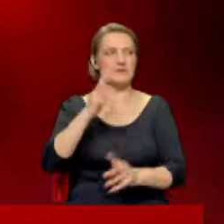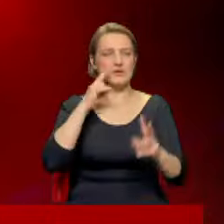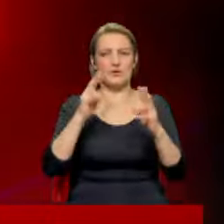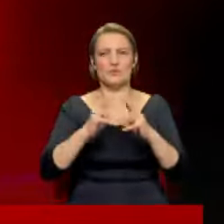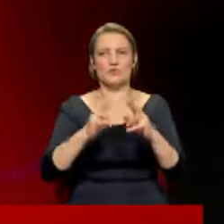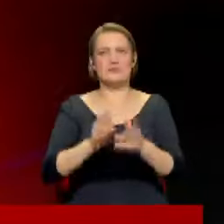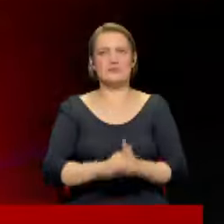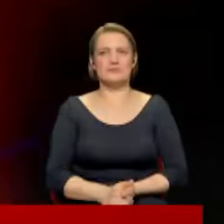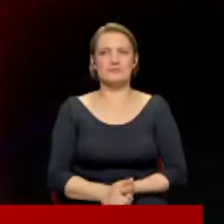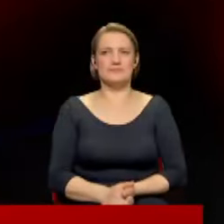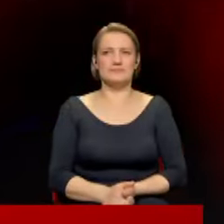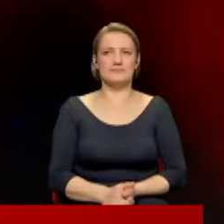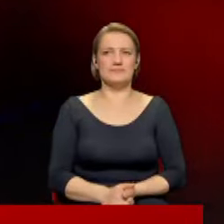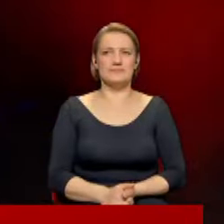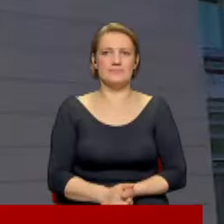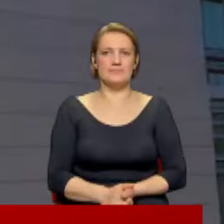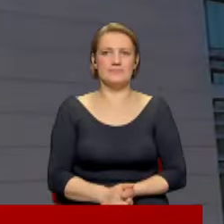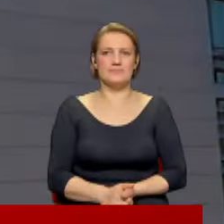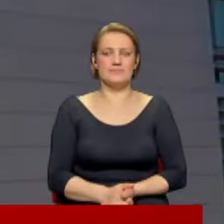üzere diyelim.